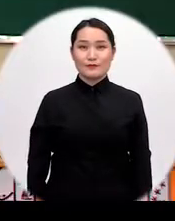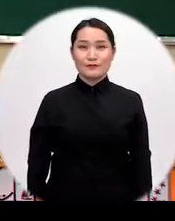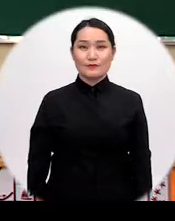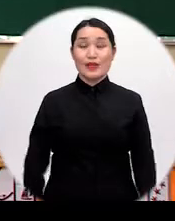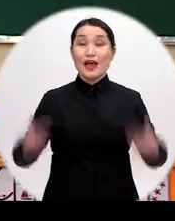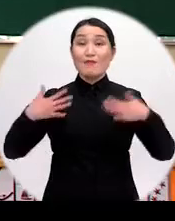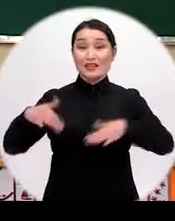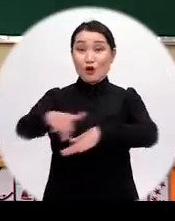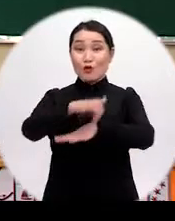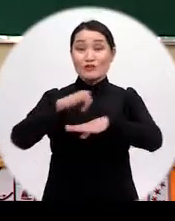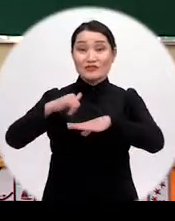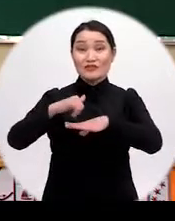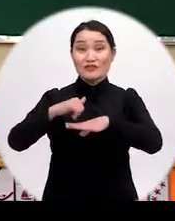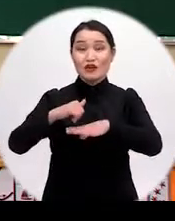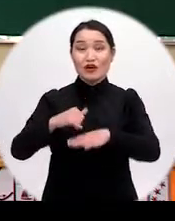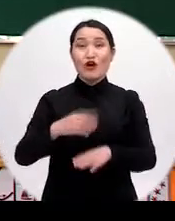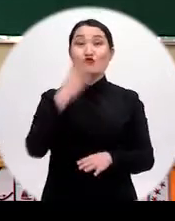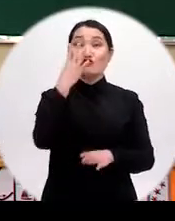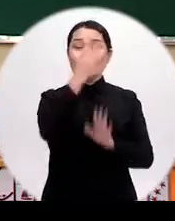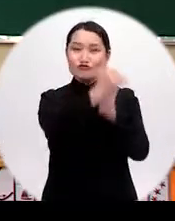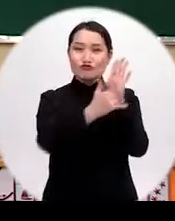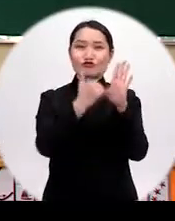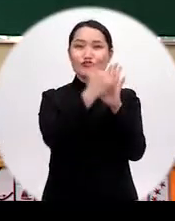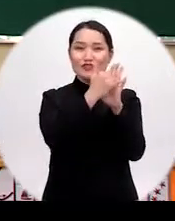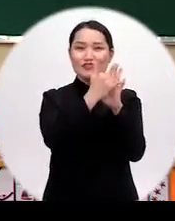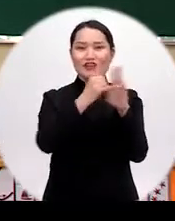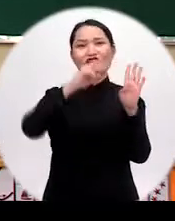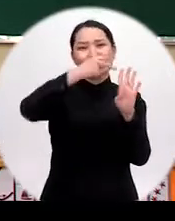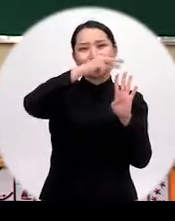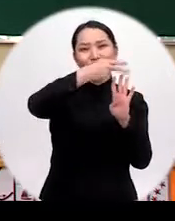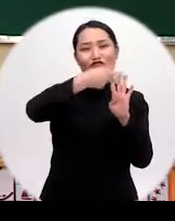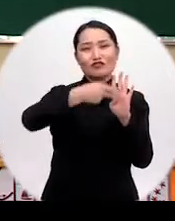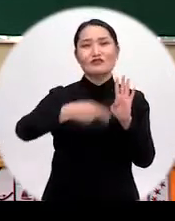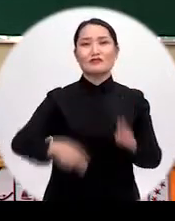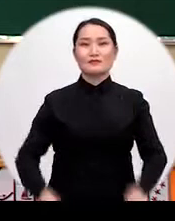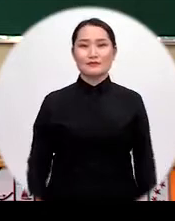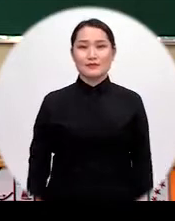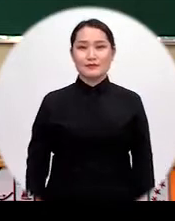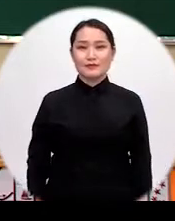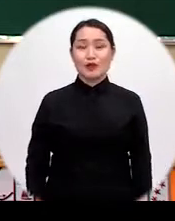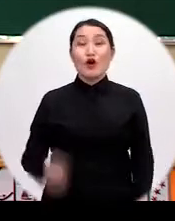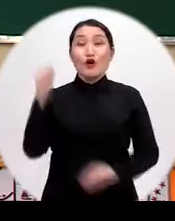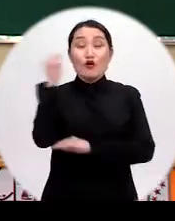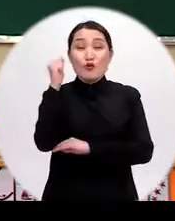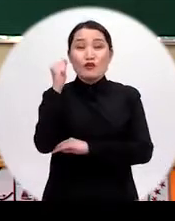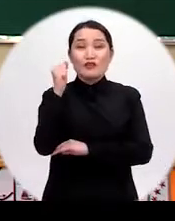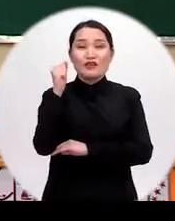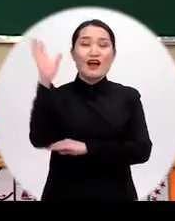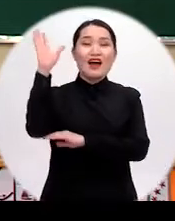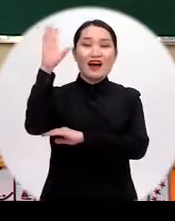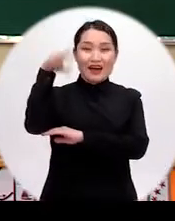За, манай Монгол оронд маань эдгээр дөрвөн үлрэлүүд маань ээлжилдэг байх нь шүү дээ. Өвөл,